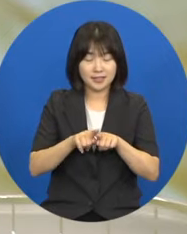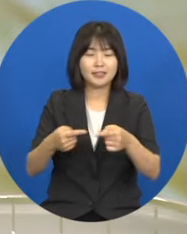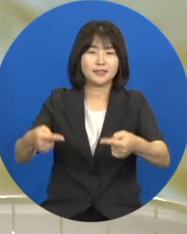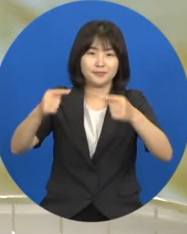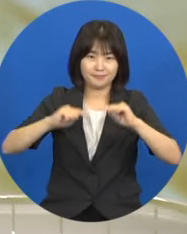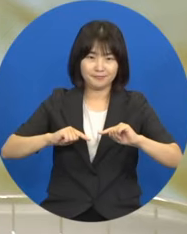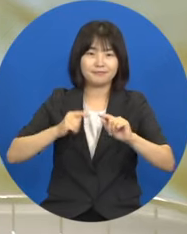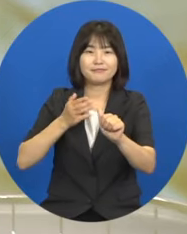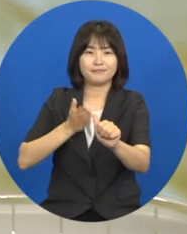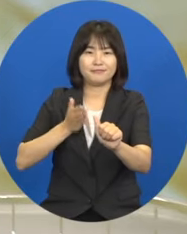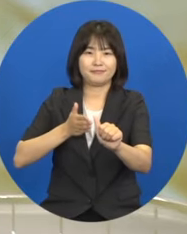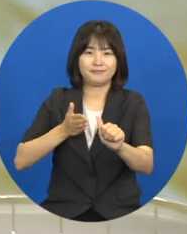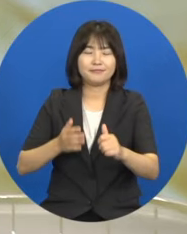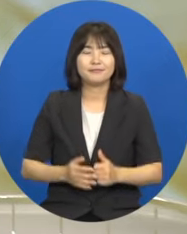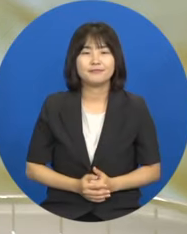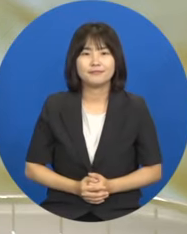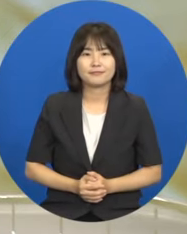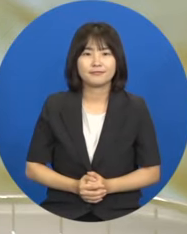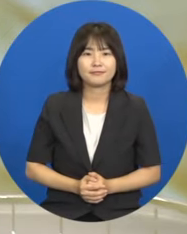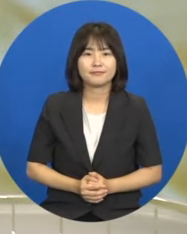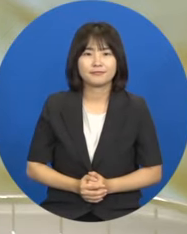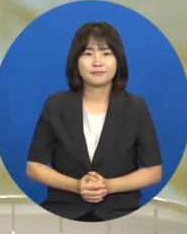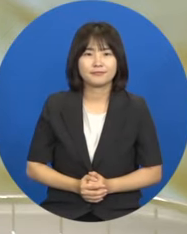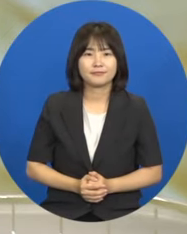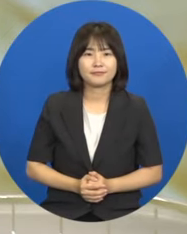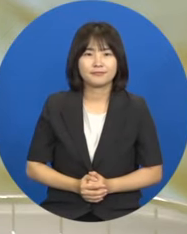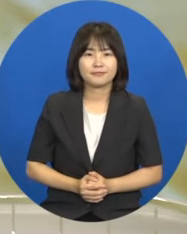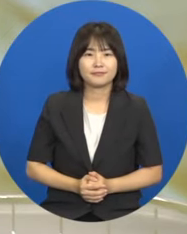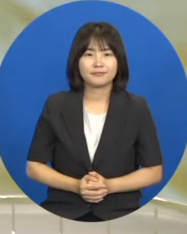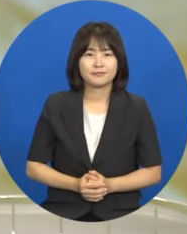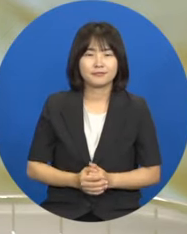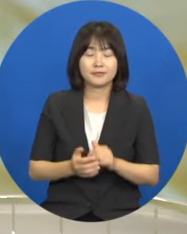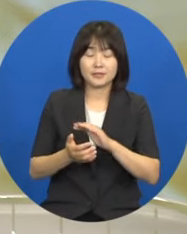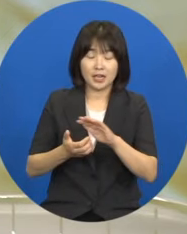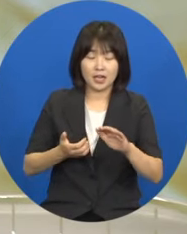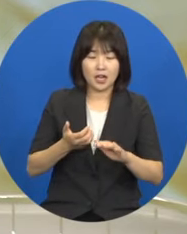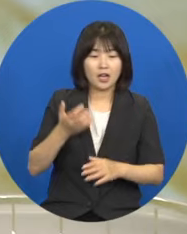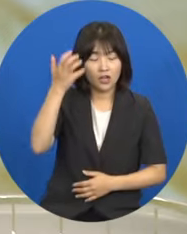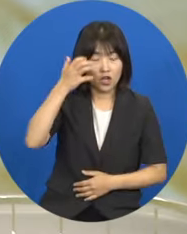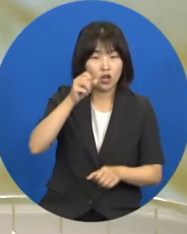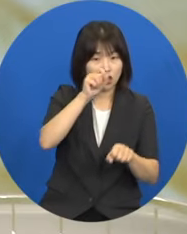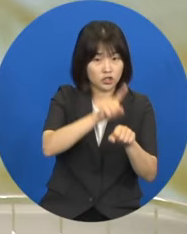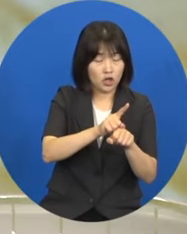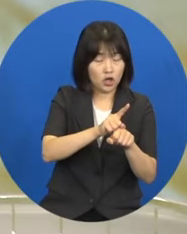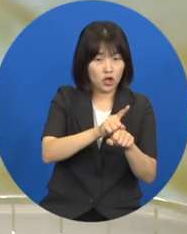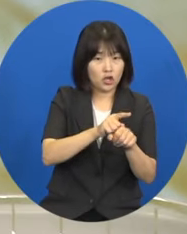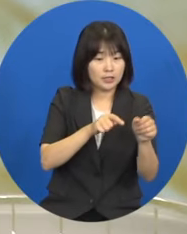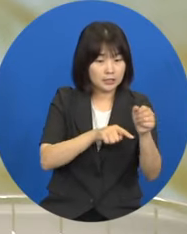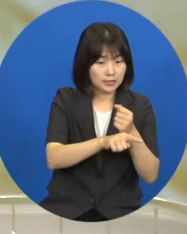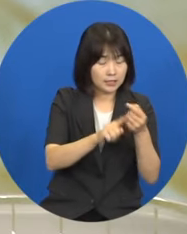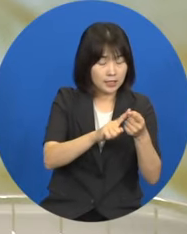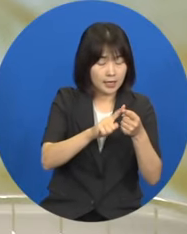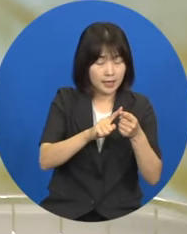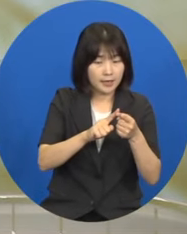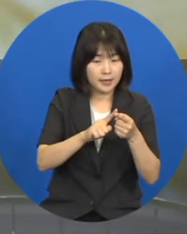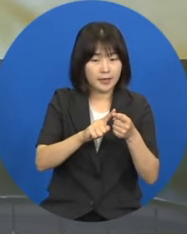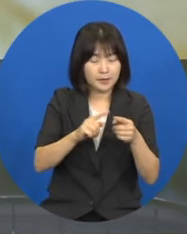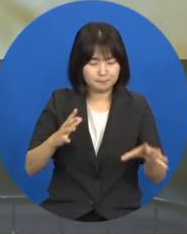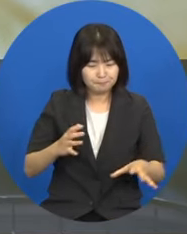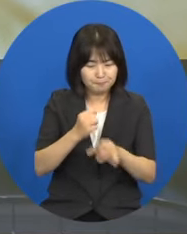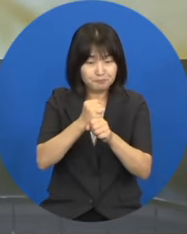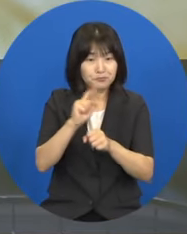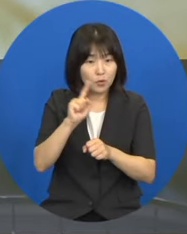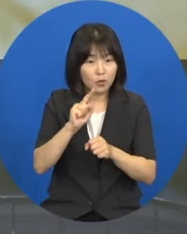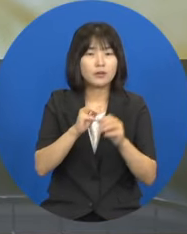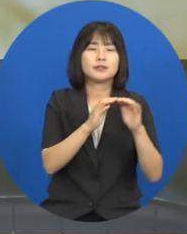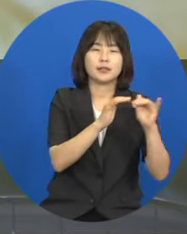주시기를 부탁드립니다. 앞서 정의한 영성에 대한 정의를 간략하게 요약하면 이런 겁니다.